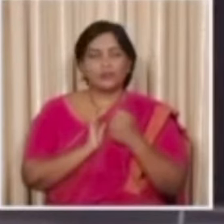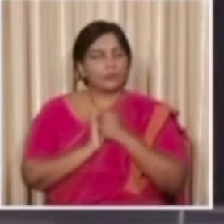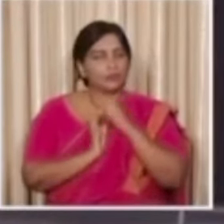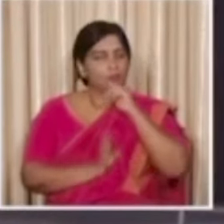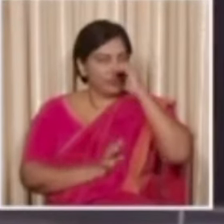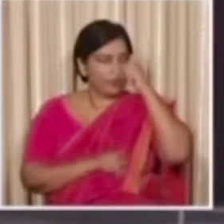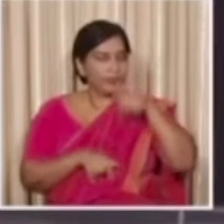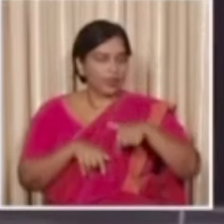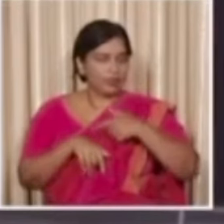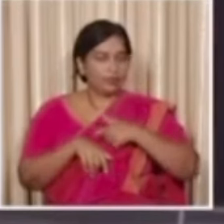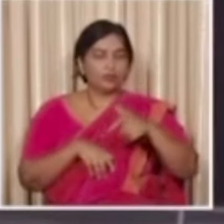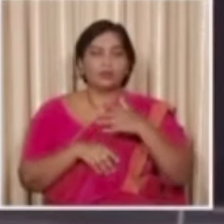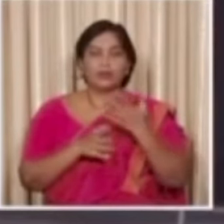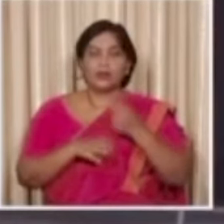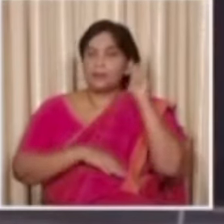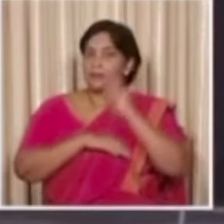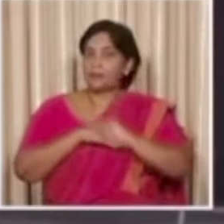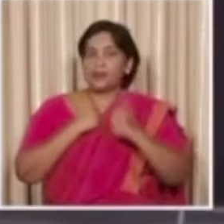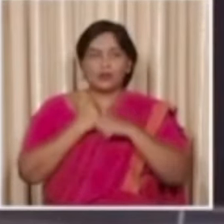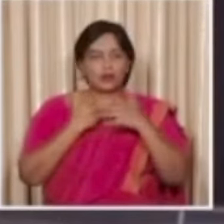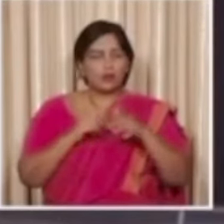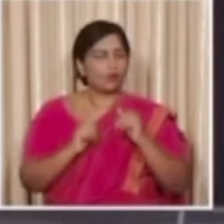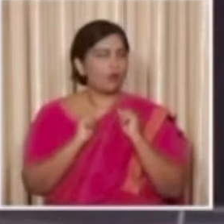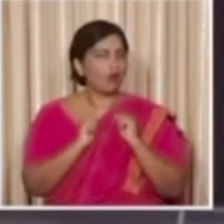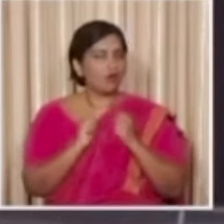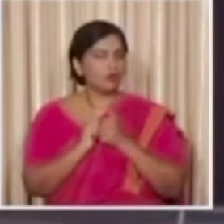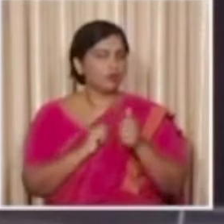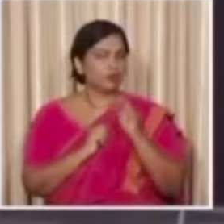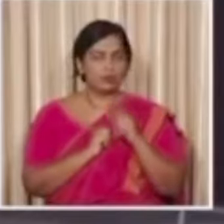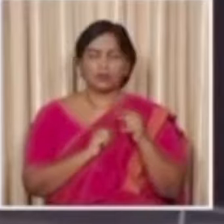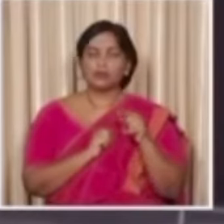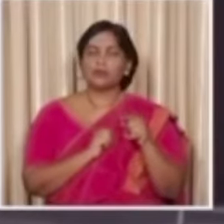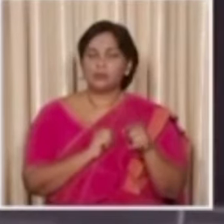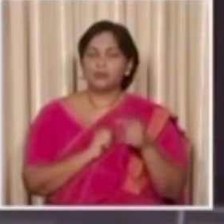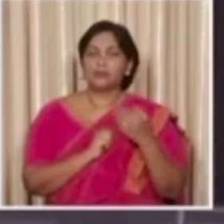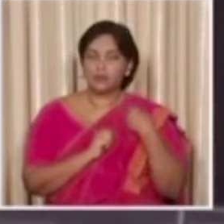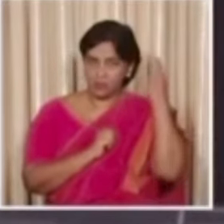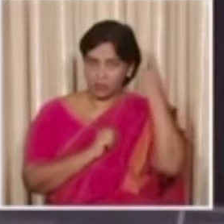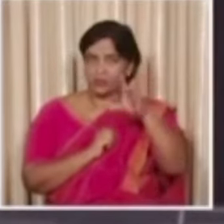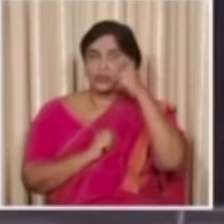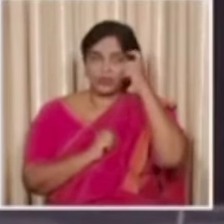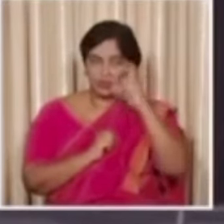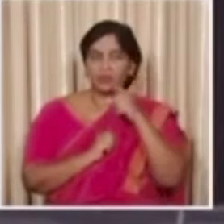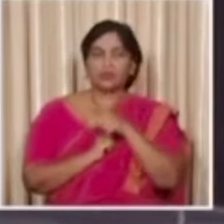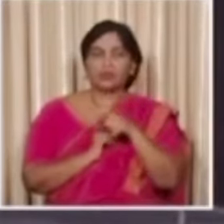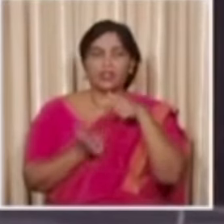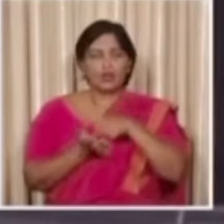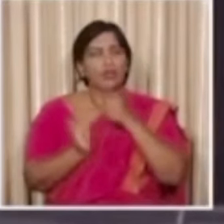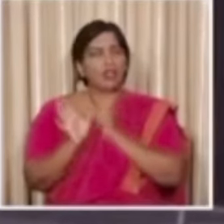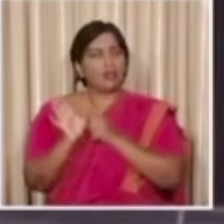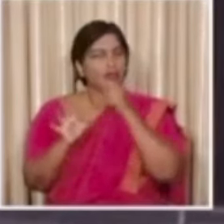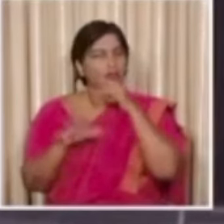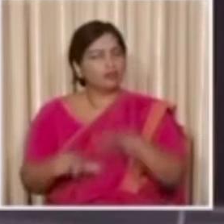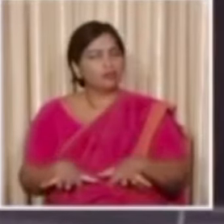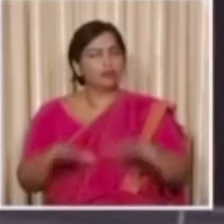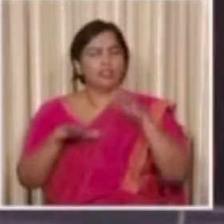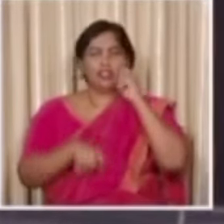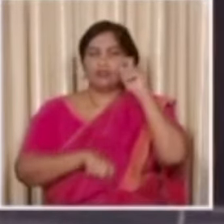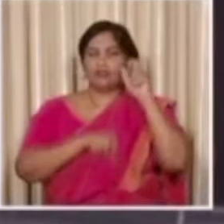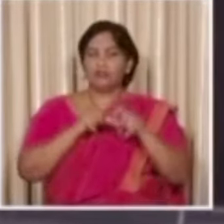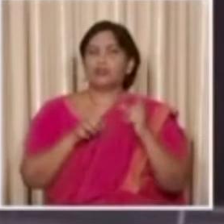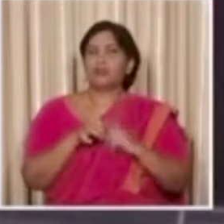කතානායකතුමනි මේ වෙනකොටත් අවශ්‍ය සැලැස්ම හදාගෙන යනවා කොහොමද මේ කටයුත්ත කරන්න කියලා. මම ගියා බලන්න මේ නගරේ හැමදාම යට වෙනවා මිනිසුන්ට